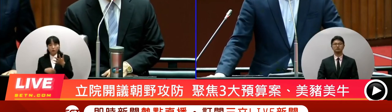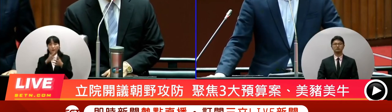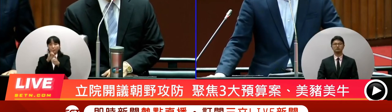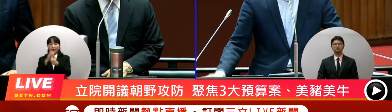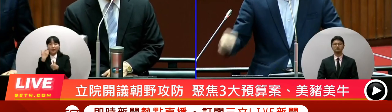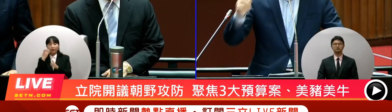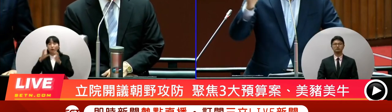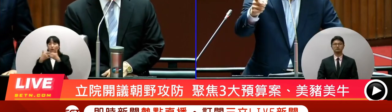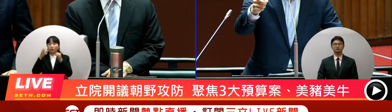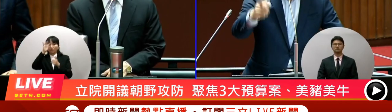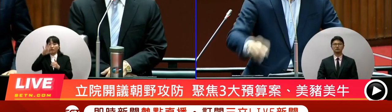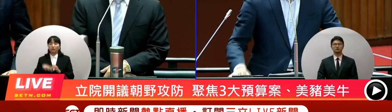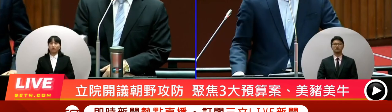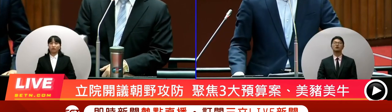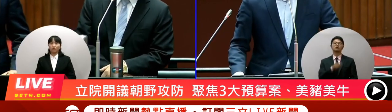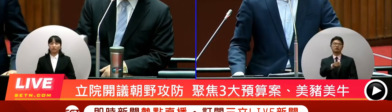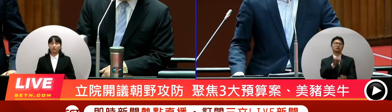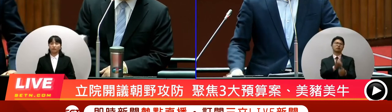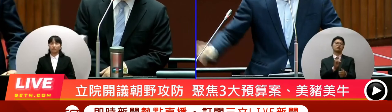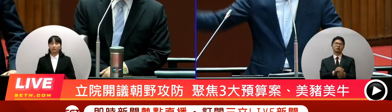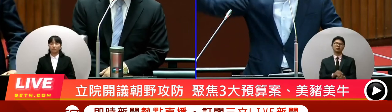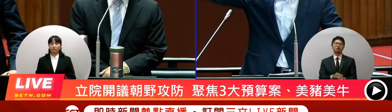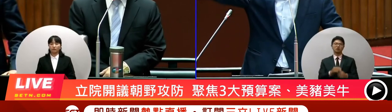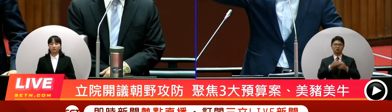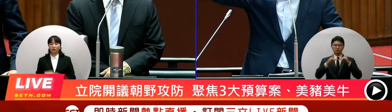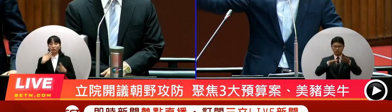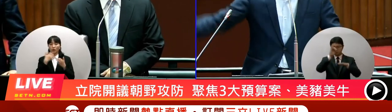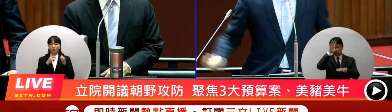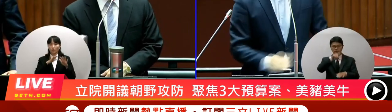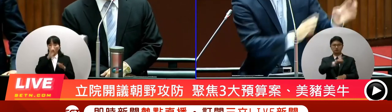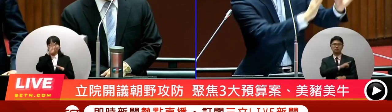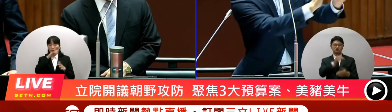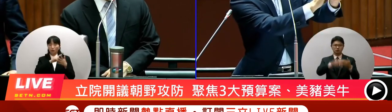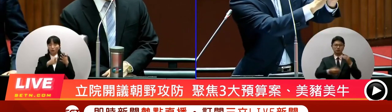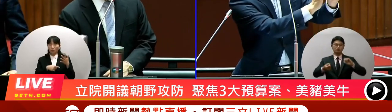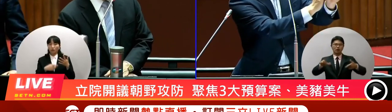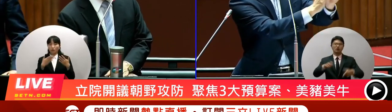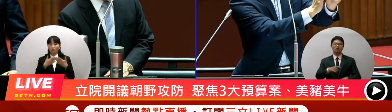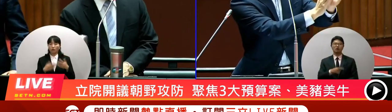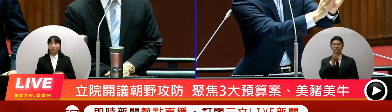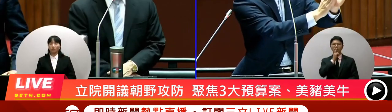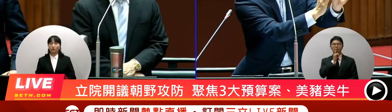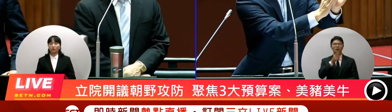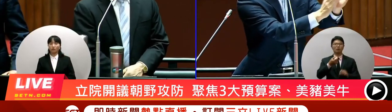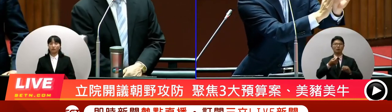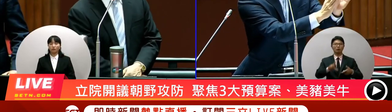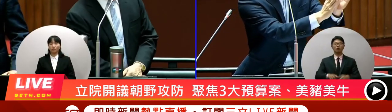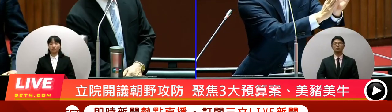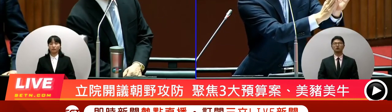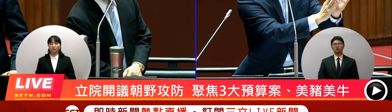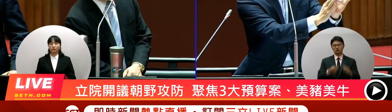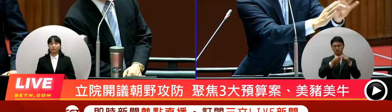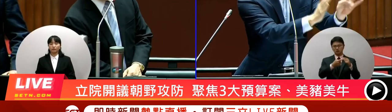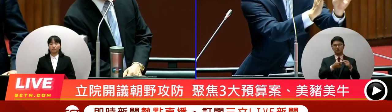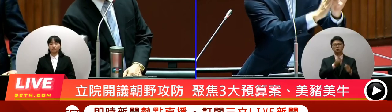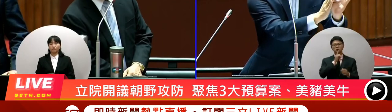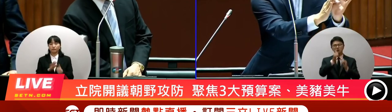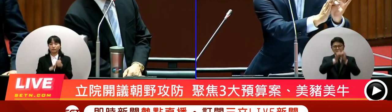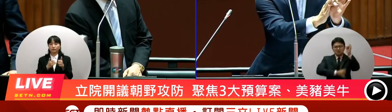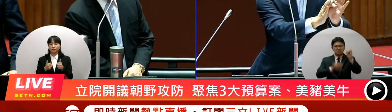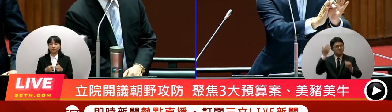党， 不骗是你啊，是 民进党。 标准不一，第一，不要再再说时空环境不同。 委员， 第